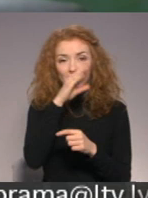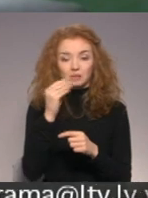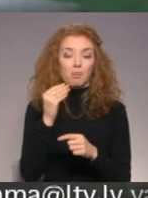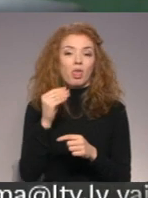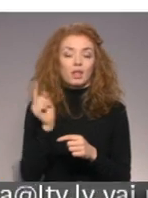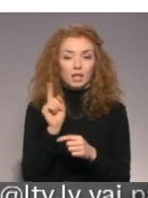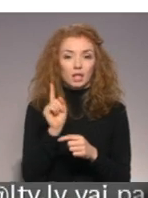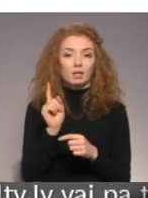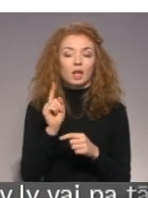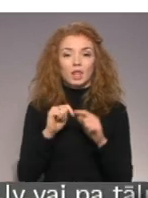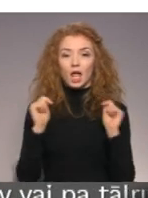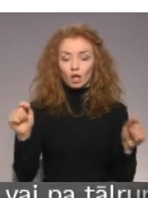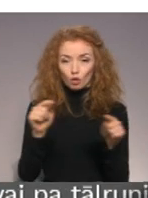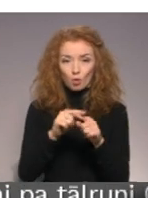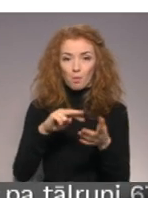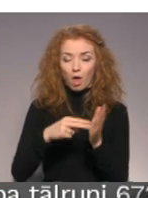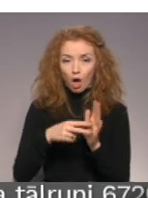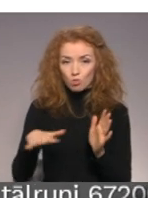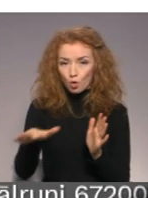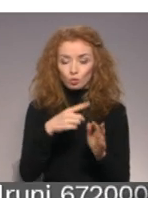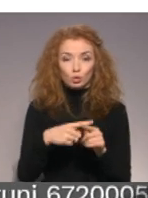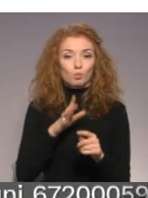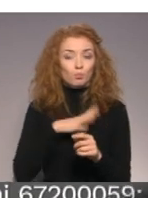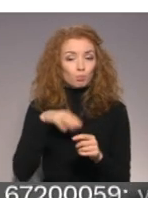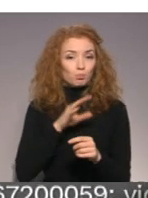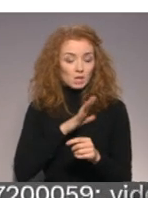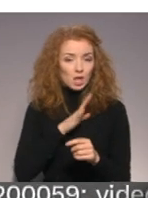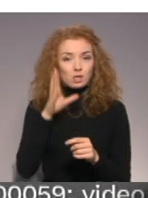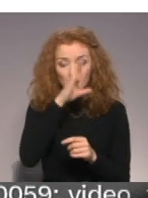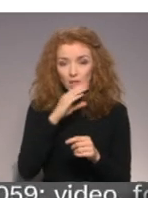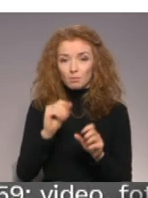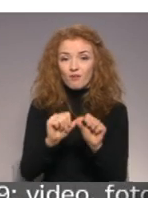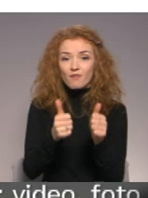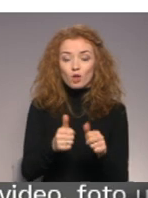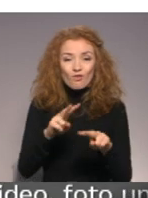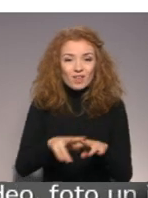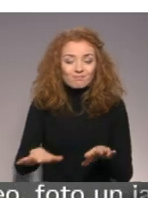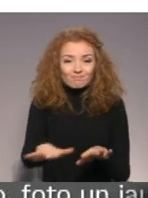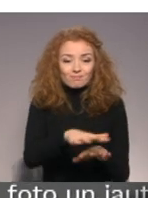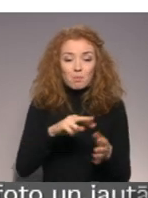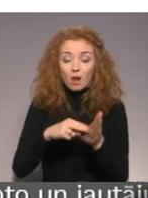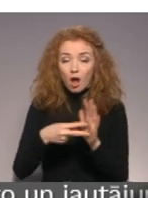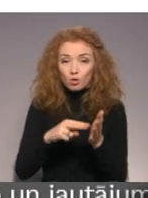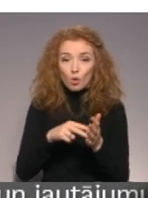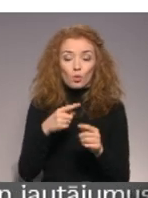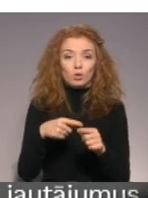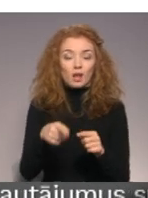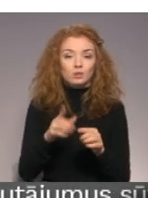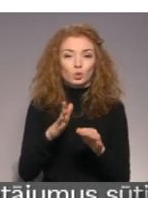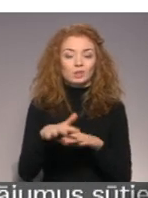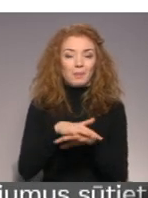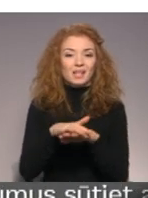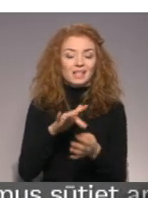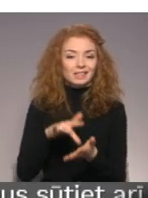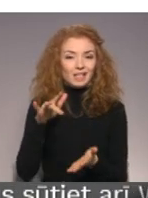mūsu rokās, ir teritorijas plānojums. Mums bija iespēja veidot lokālu plānojumu, kas skartu tieši pilsētas sabiedrisko